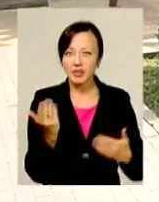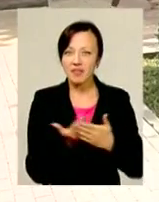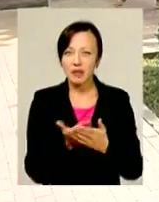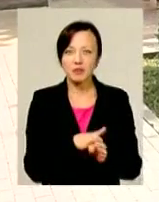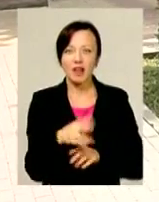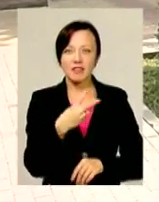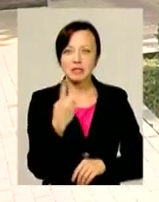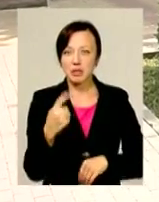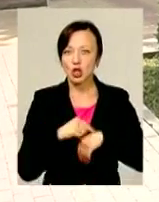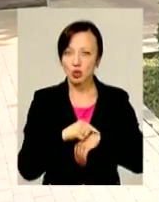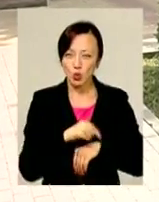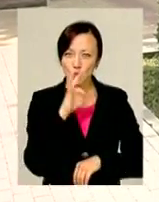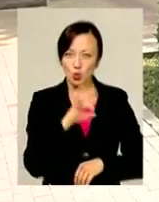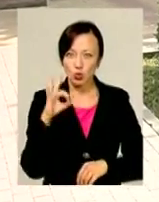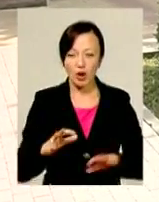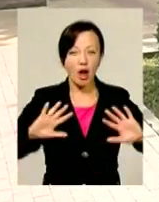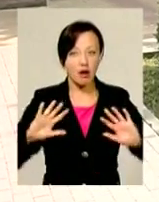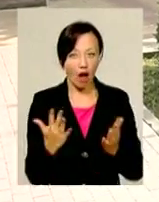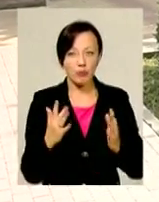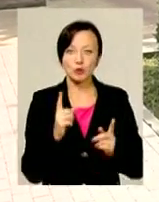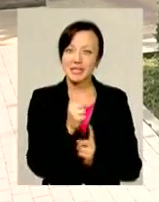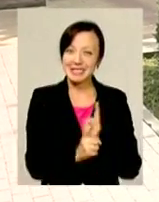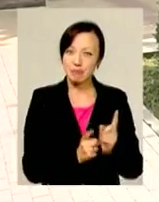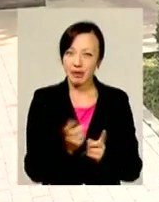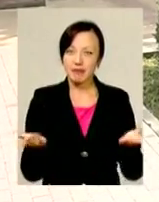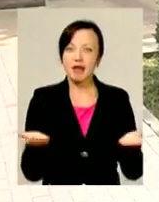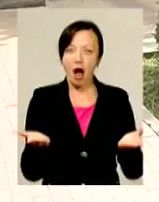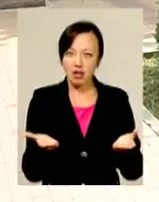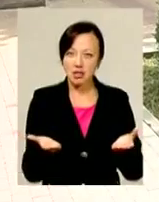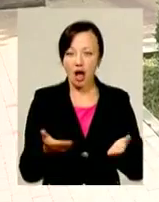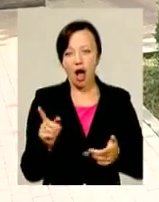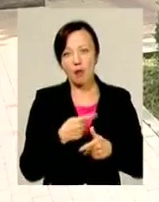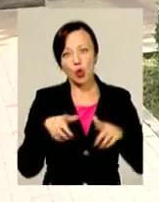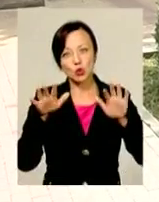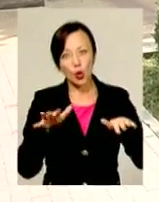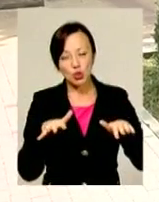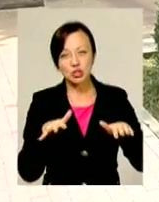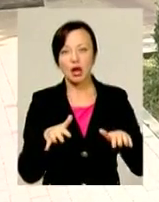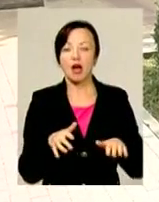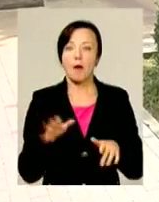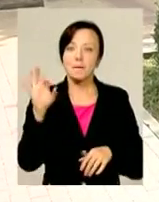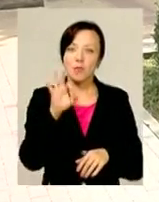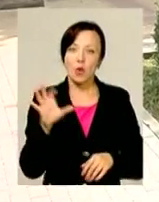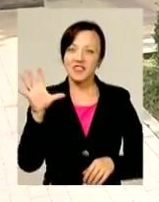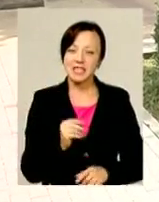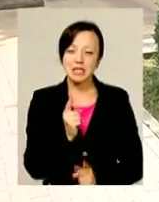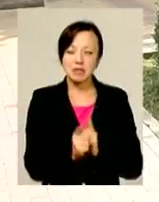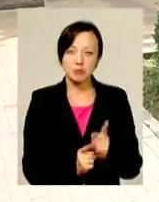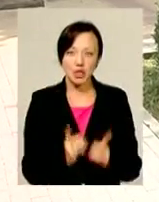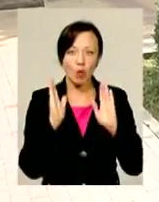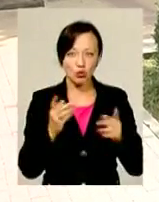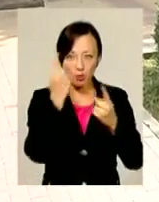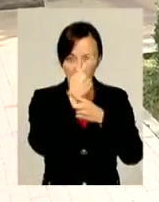відбувається о 21:00. Якщо раптом будуть якісь зміни, тобто там чи дощик, чи як, про ці всі зміни будуть